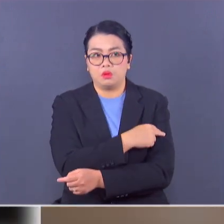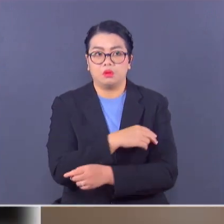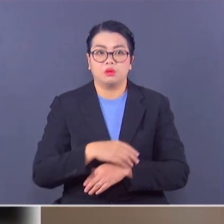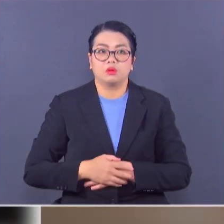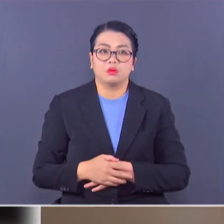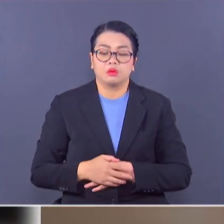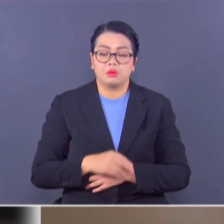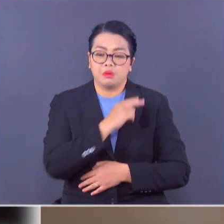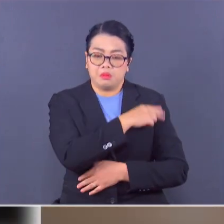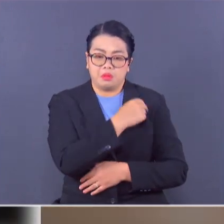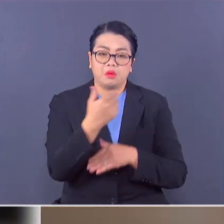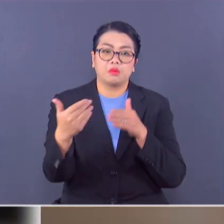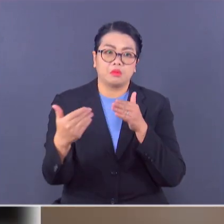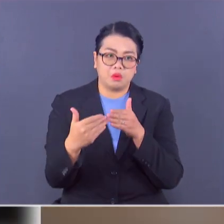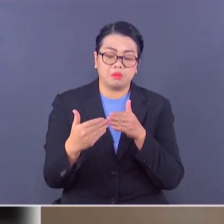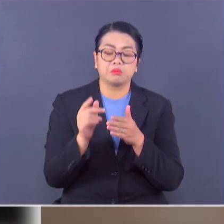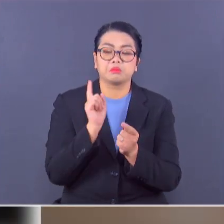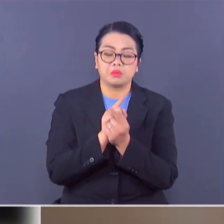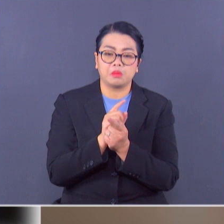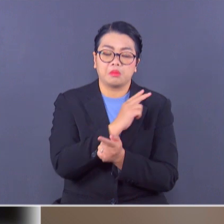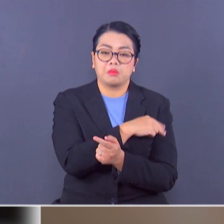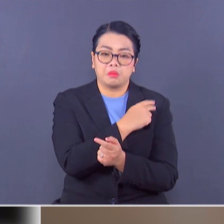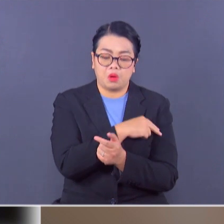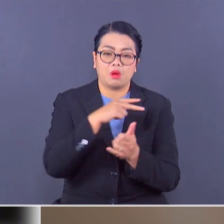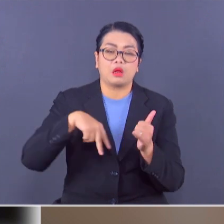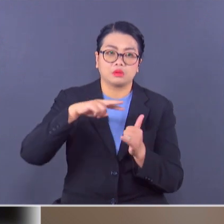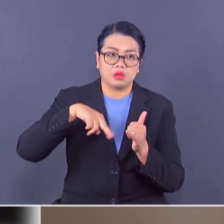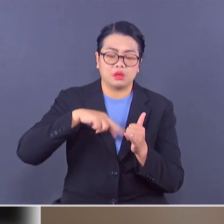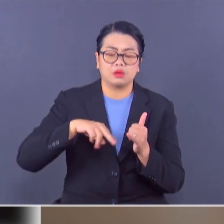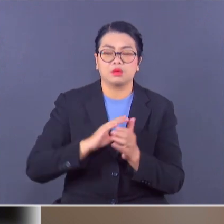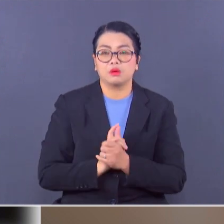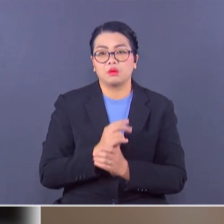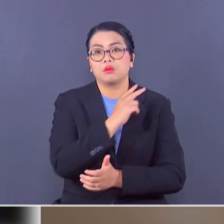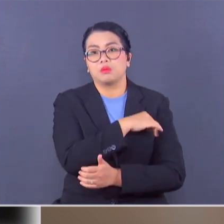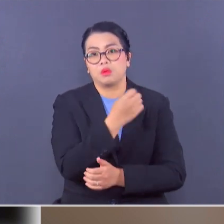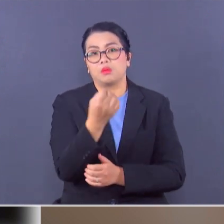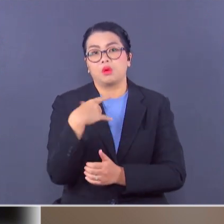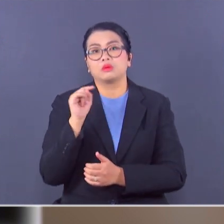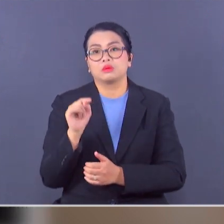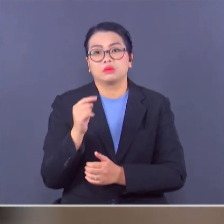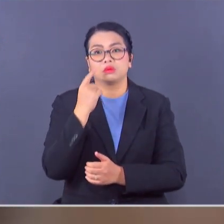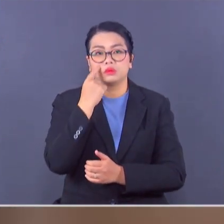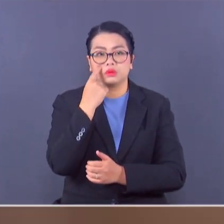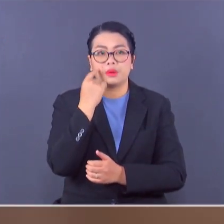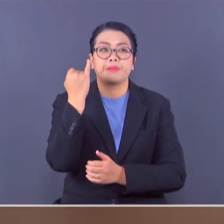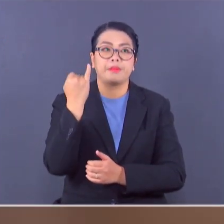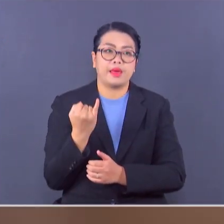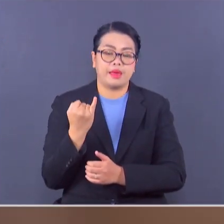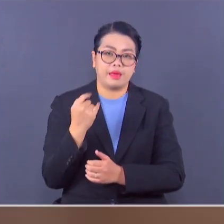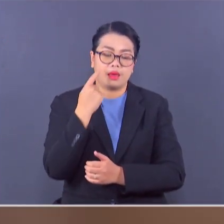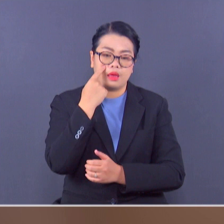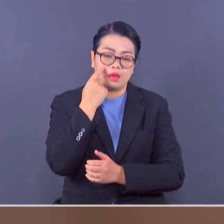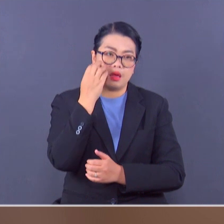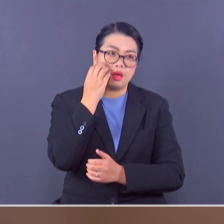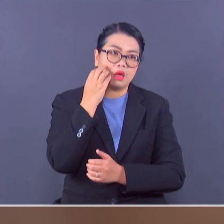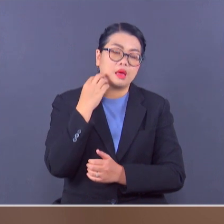ไปพบแ้เฉพาะทางอี้คุหมอจ ๆ นะคือไปรกษาเลยอ่ะคุหมอแ้งว่าแบบนี้มัคออาการแพ้แต